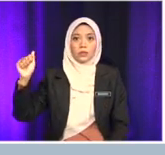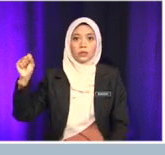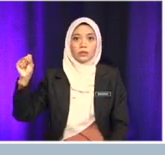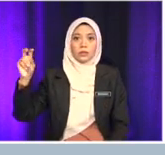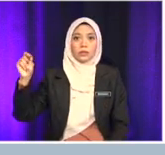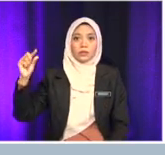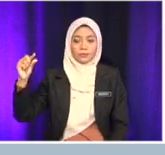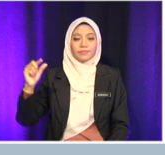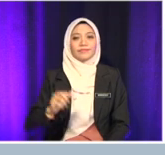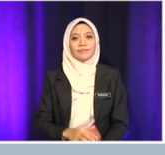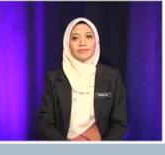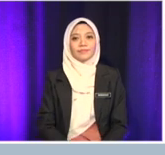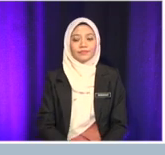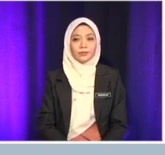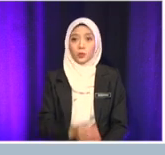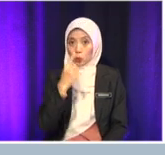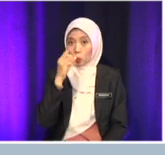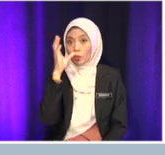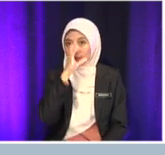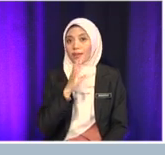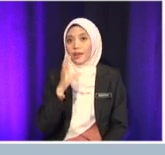anu yang kita cari dapat